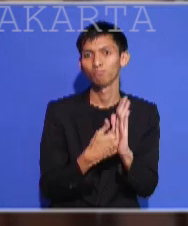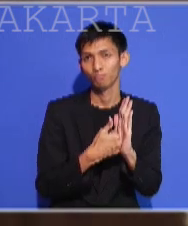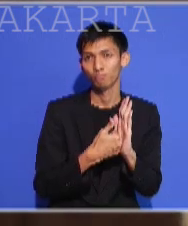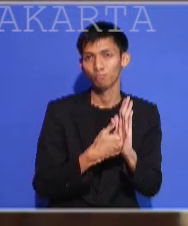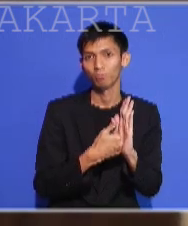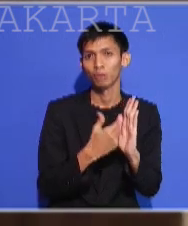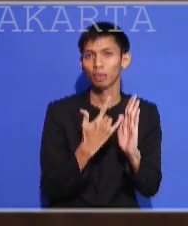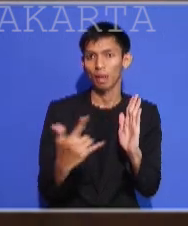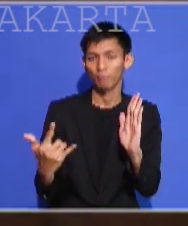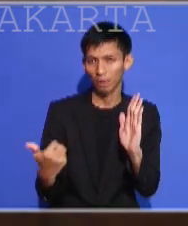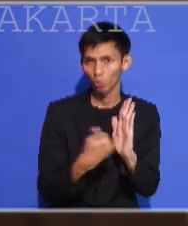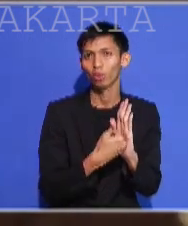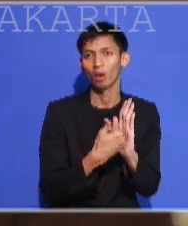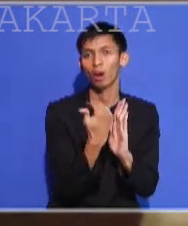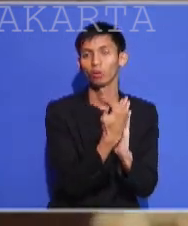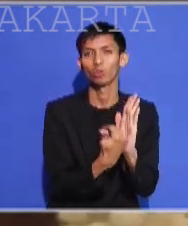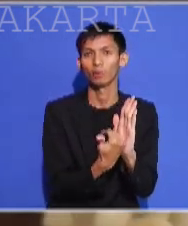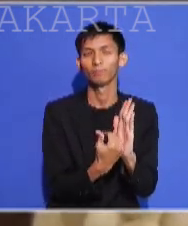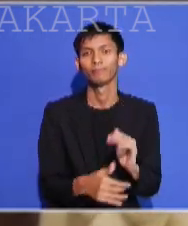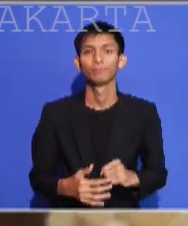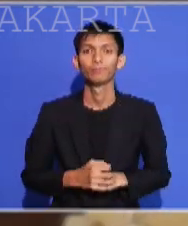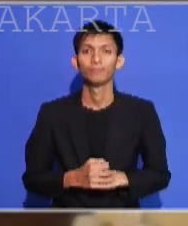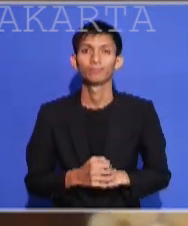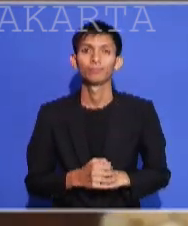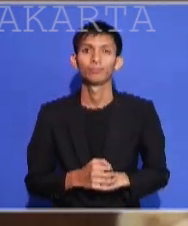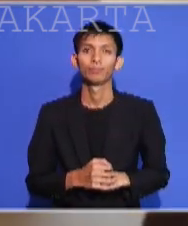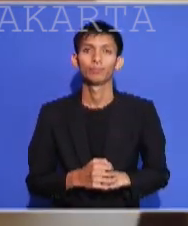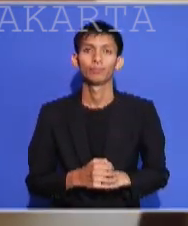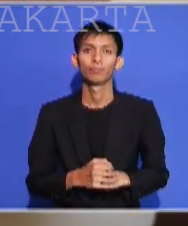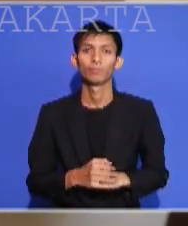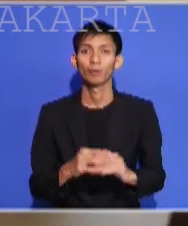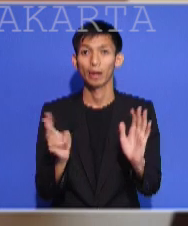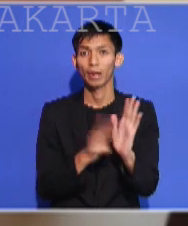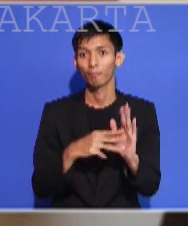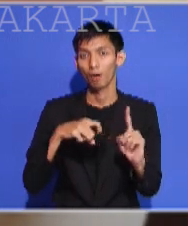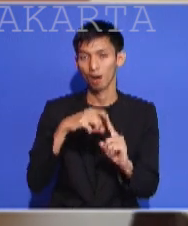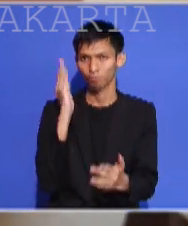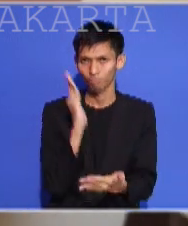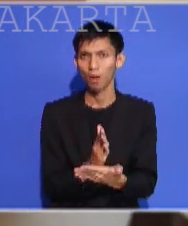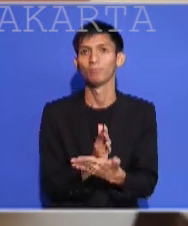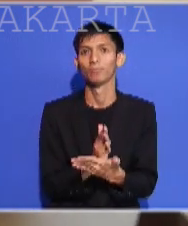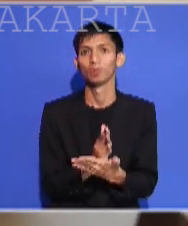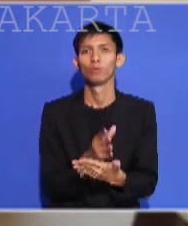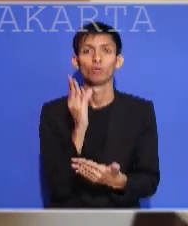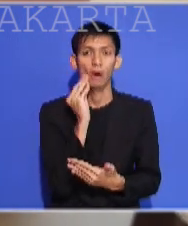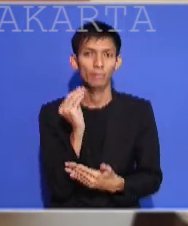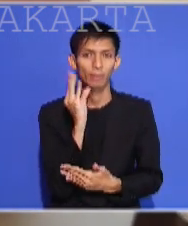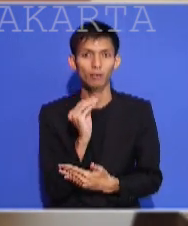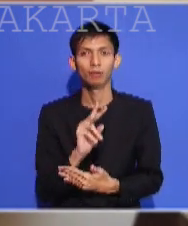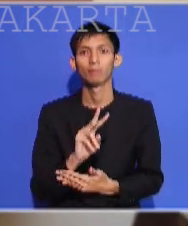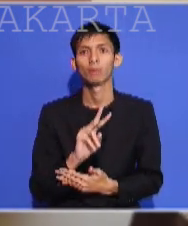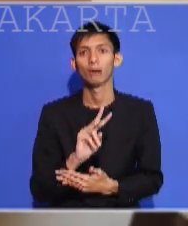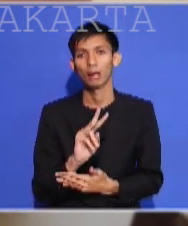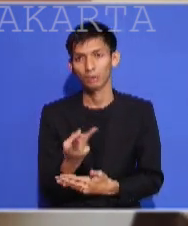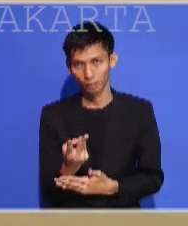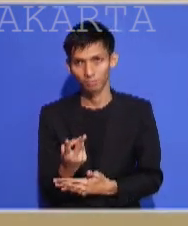aturan sebelumnya Mahkamah Konstitusi memutuskan mengubah ambang batas pencalonan bilkada threshold pencalonan kepala daerah